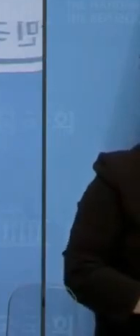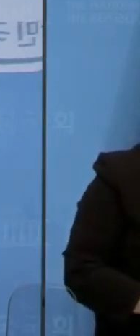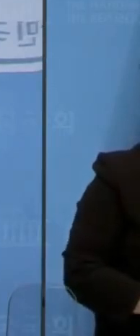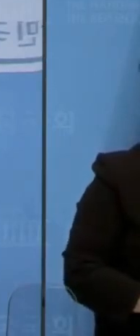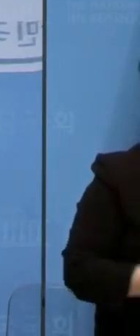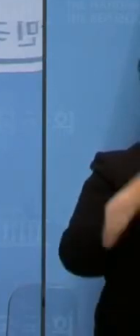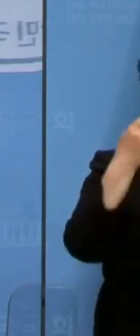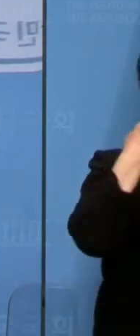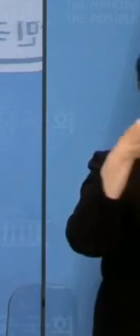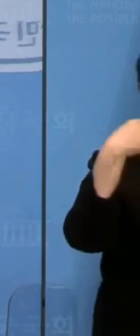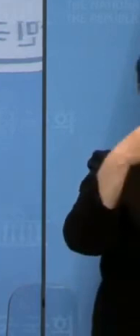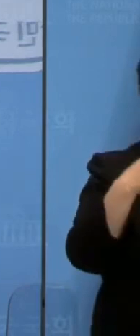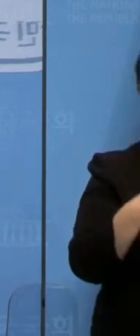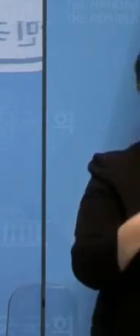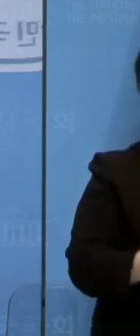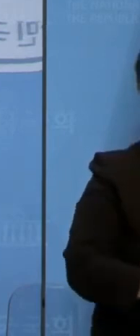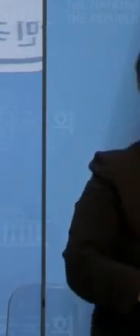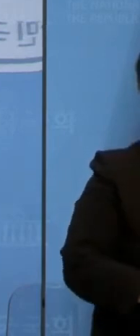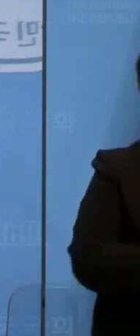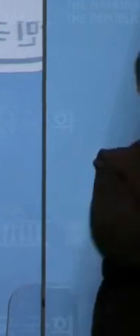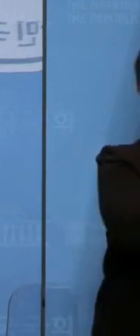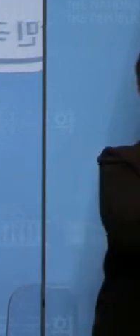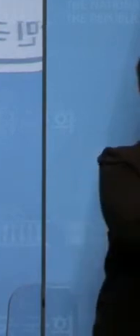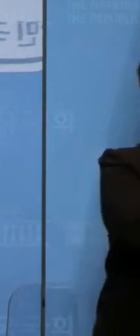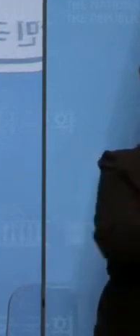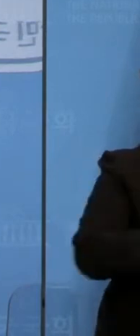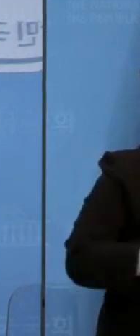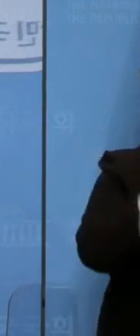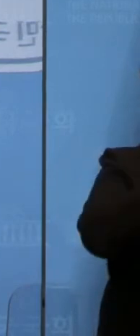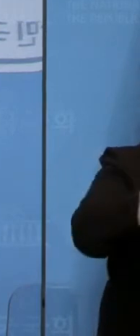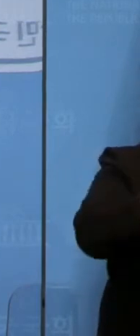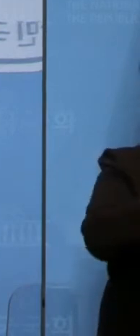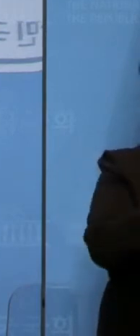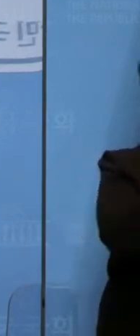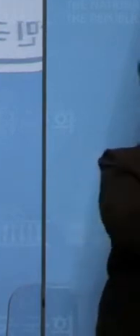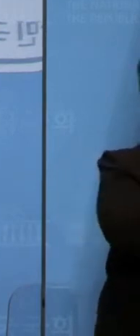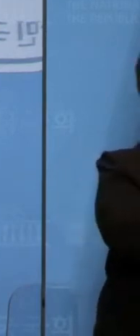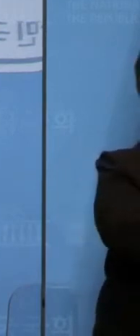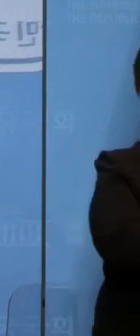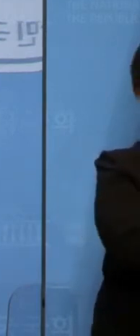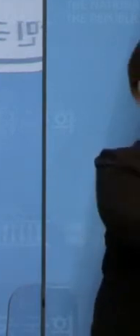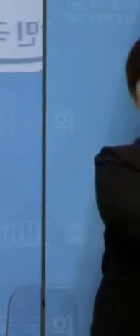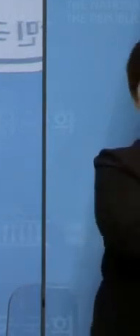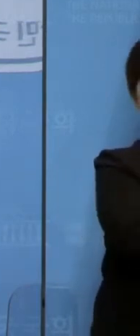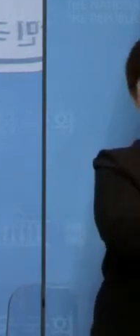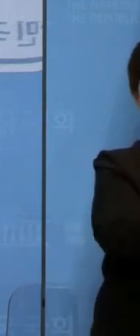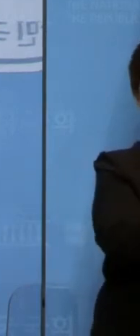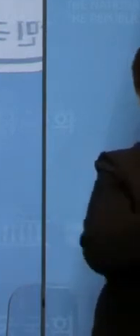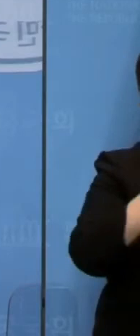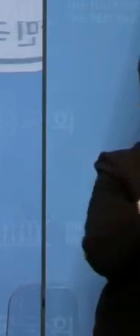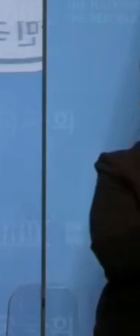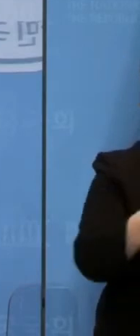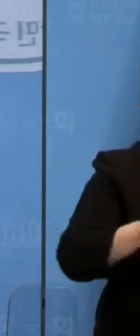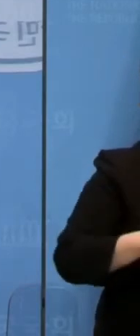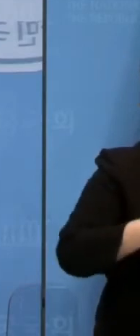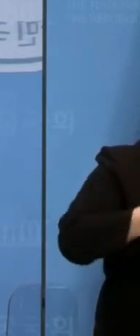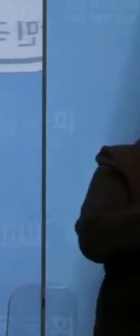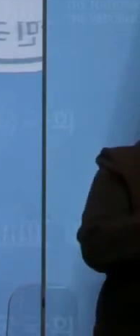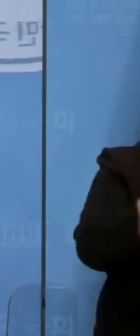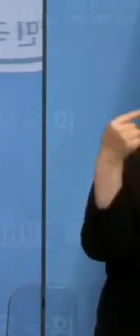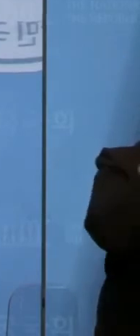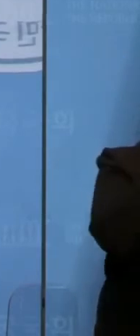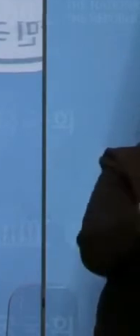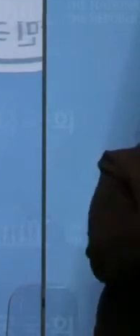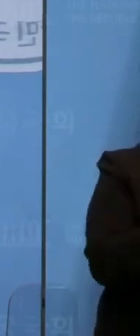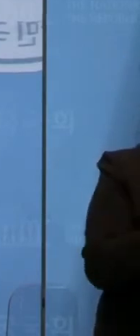위선과 무능, 독선적이고 반민주적 권력에게는 반드시 국민의 준엄한